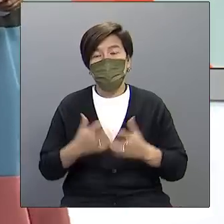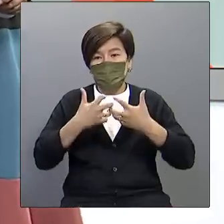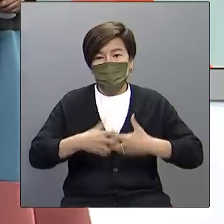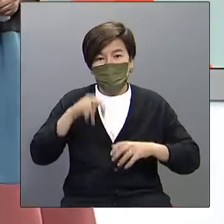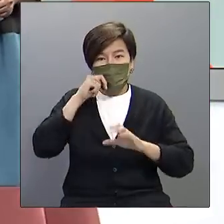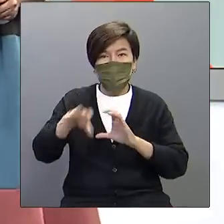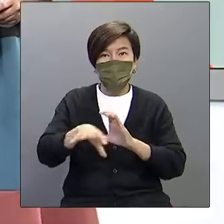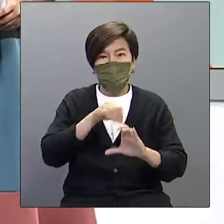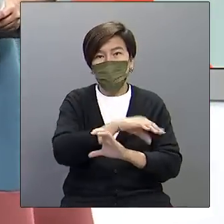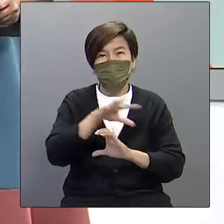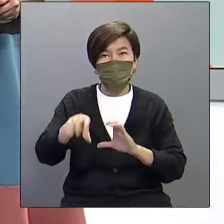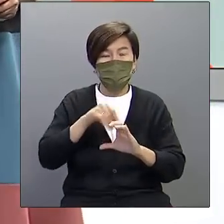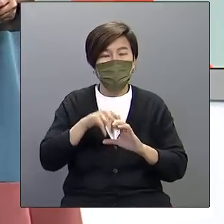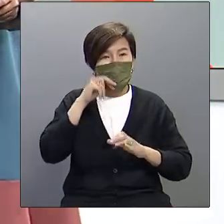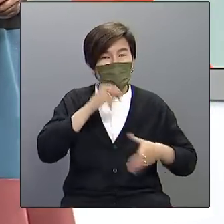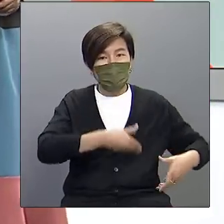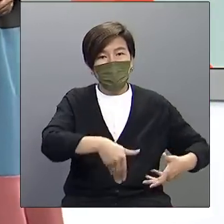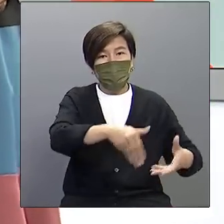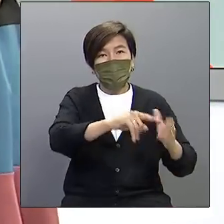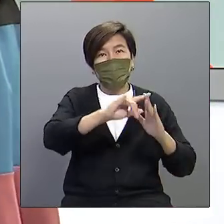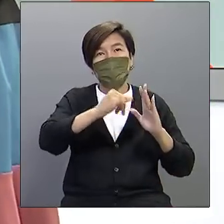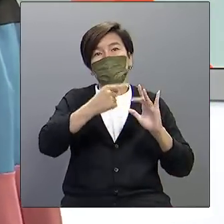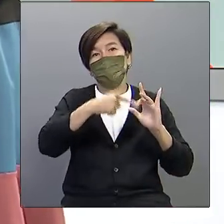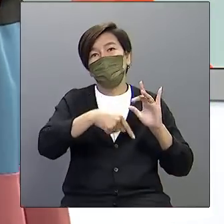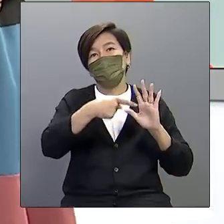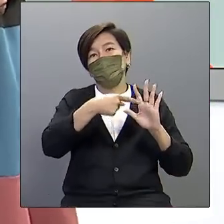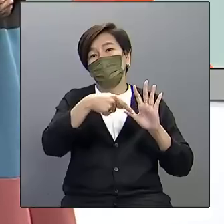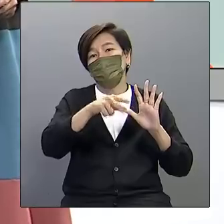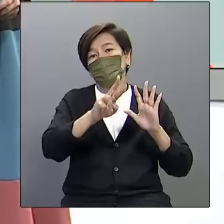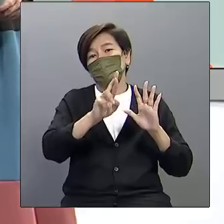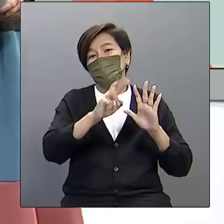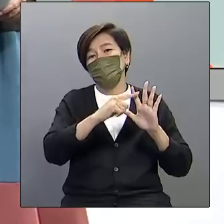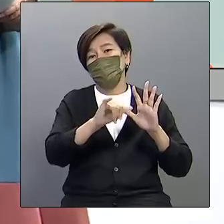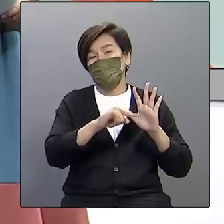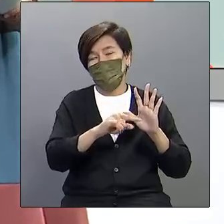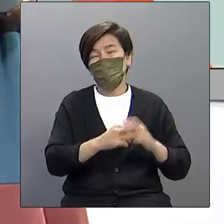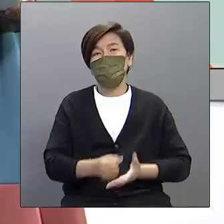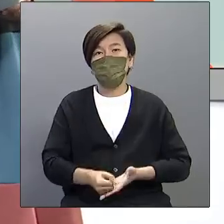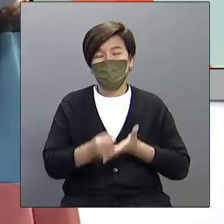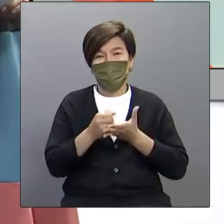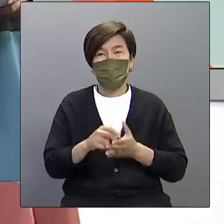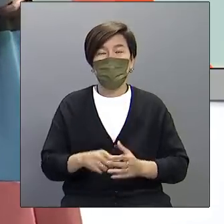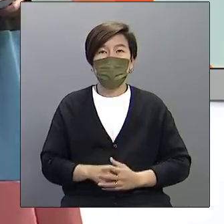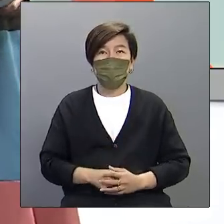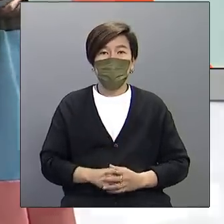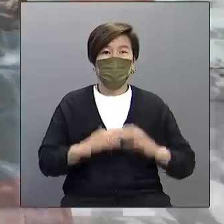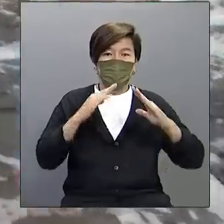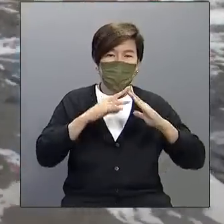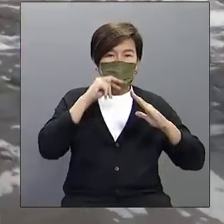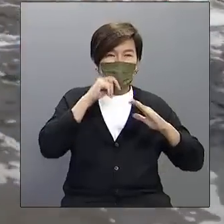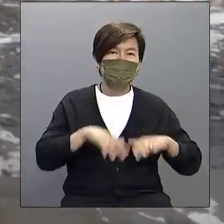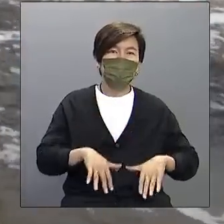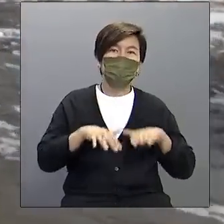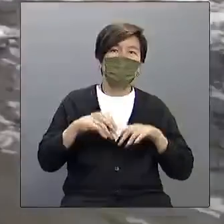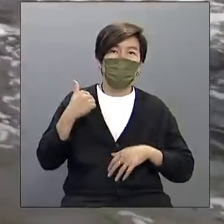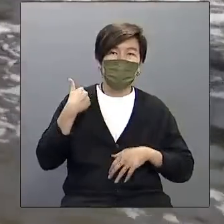utilityอกแม่น้ำจะพยาให้ได้มากที่สุดเพื่osticรดปญหาร้ำรนเข้าไปบางจดก็ลนเขาบ้านแล้ว อย่ประชา